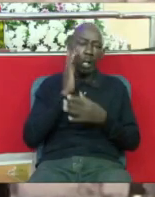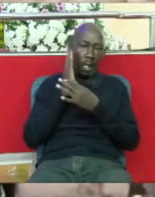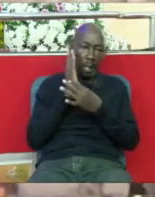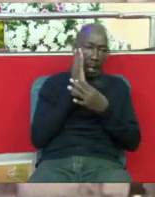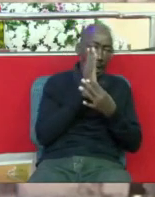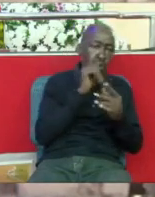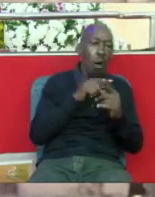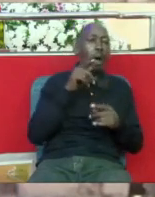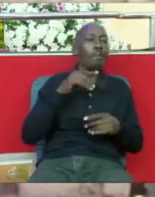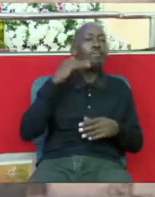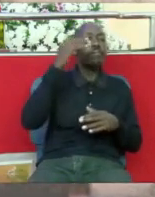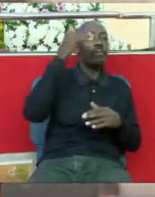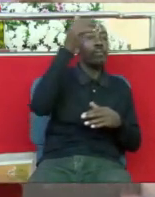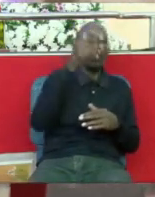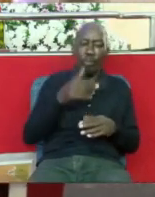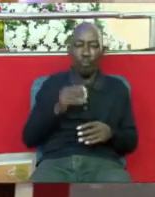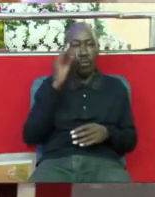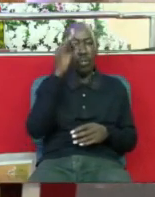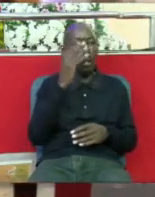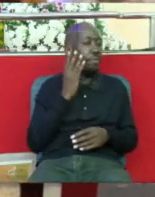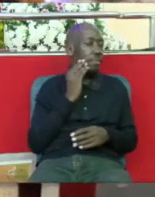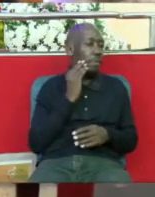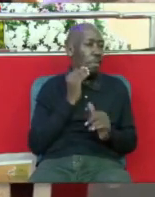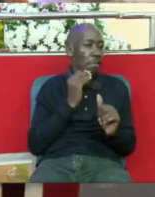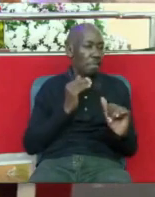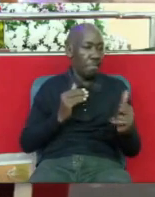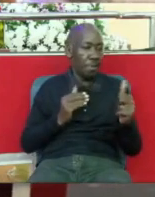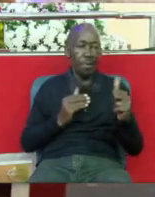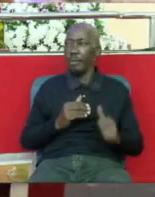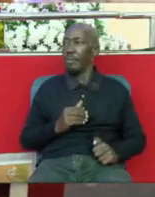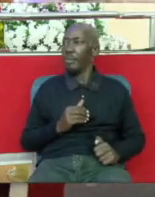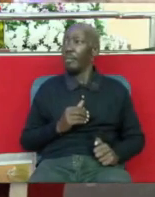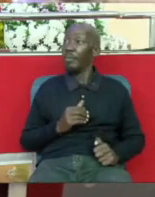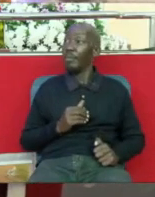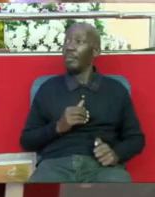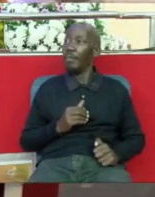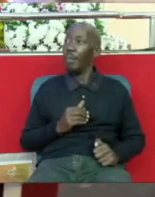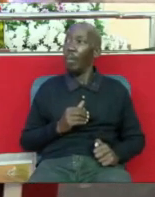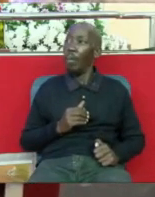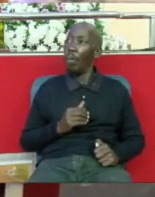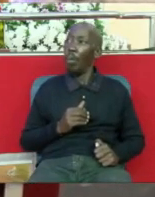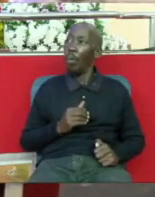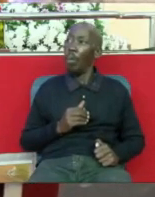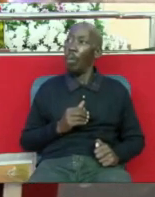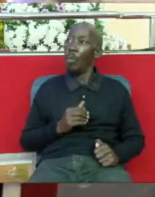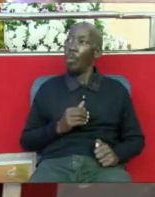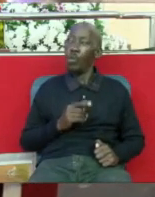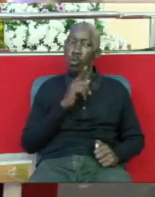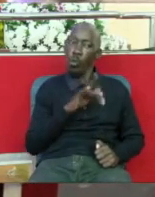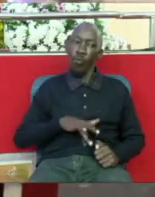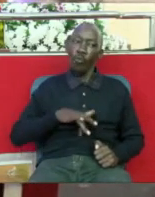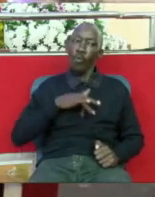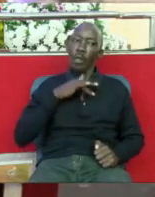never been before. Na unahisi kwamba anakuongoza katika njia ambayo hujaipitia hapo awali. You feel